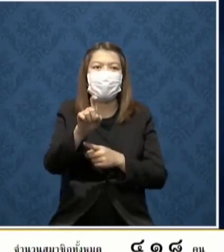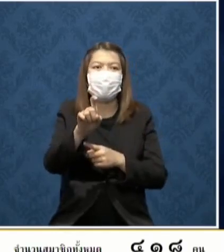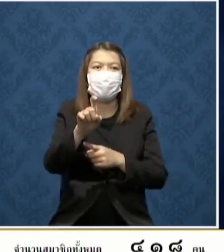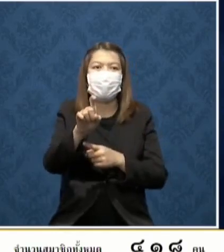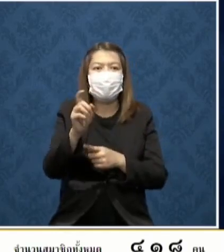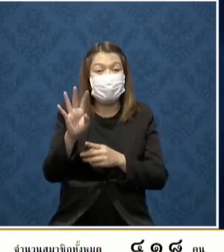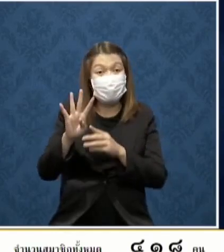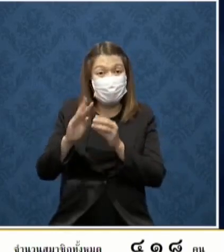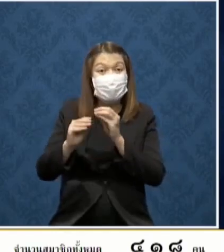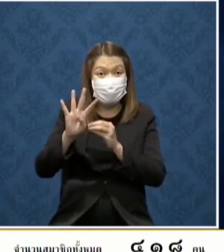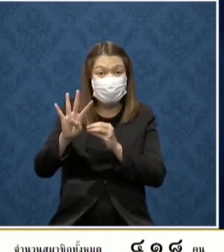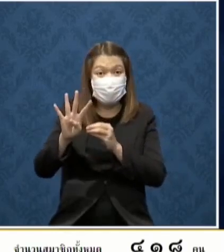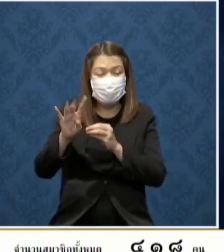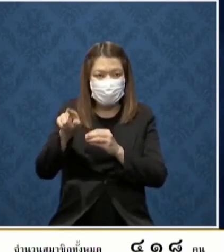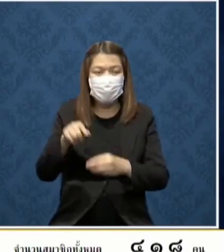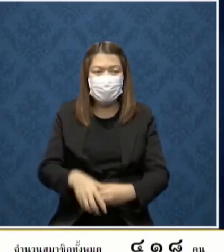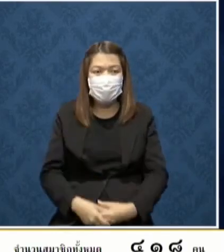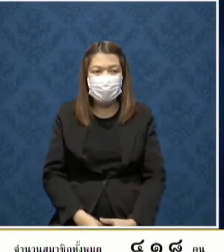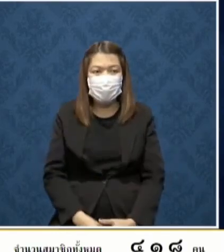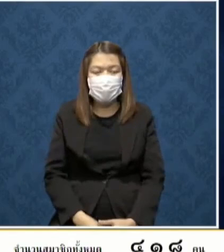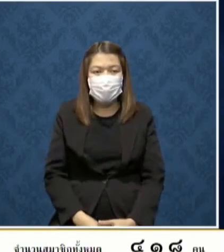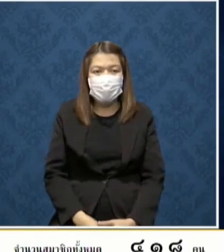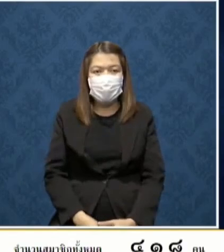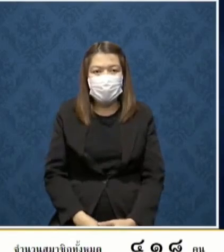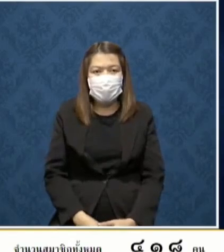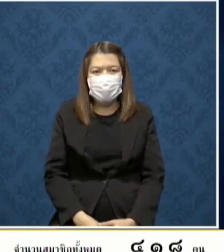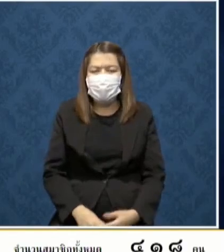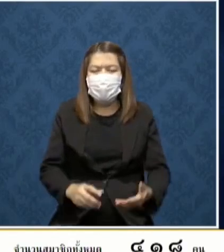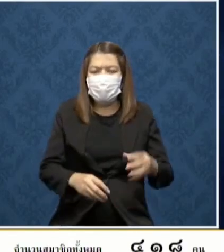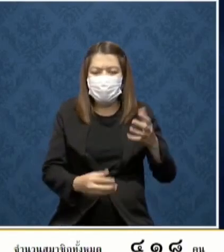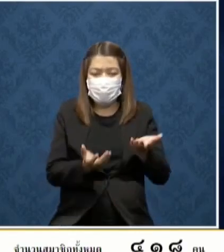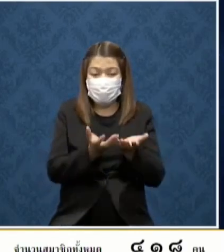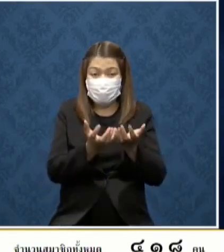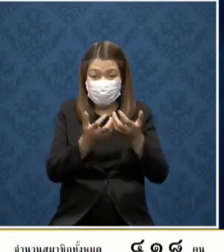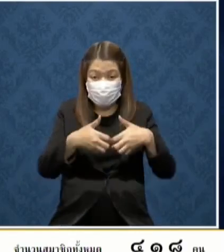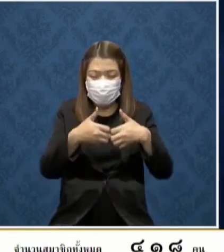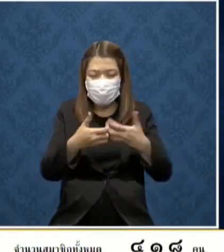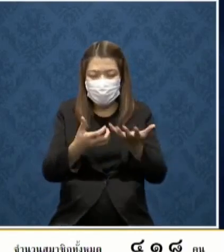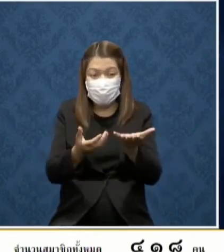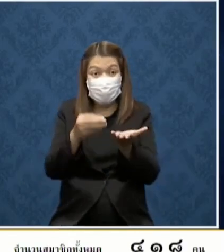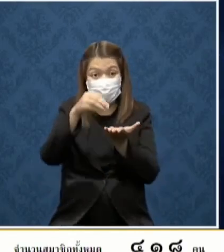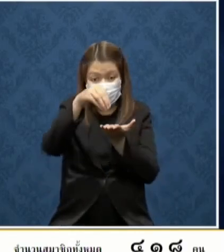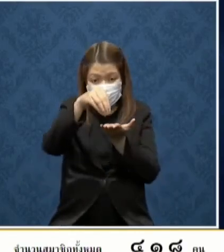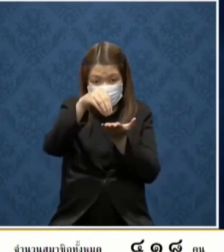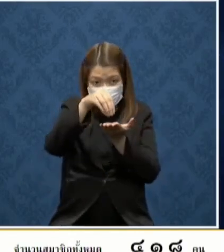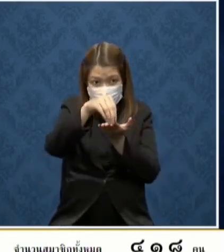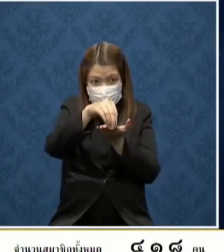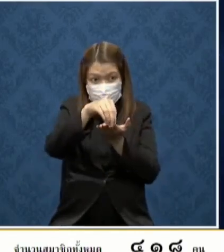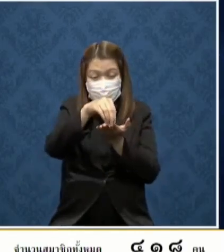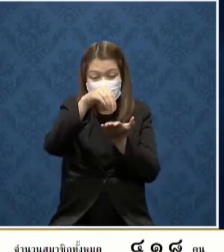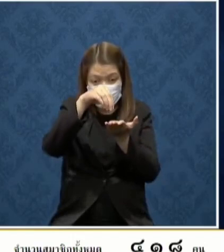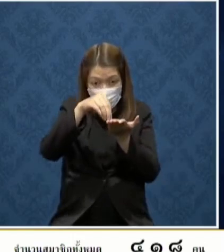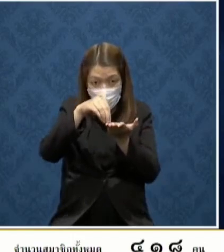เครื่กรเไฟ้า ของหืหสุขไทยกตเรีนว่าจๆhop มทงหมด Form 4 เครื่องในพาปนี้นะคร มหมเลข 1